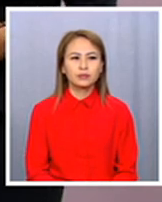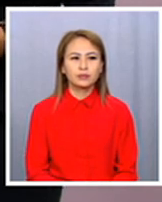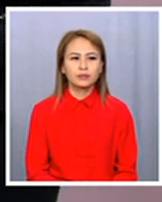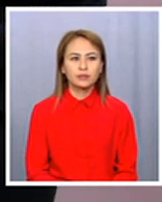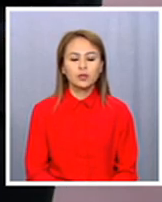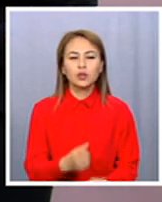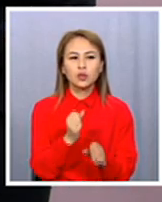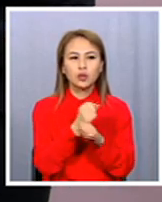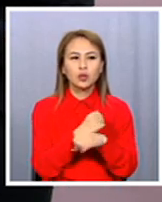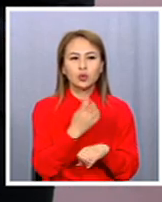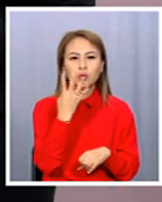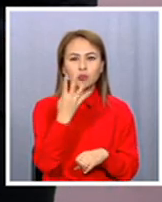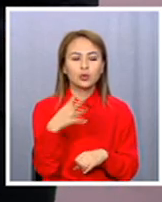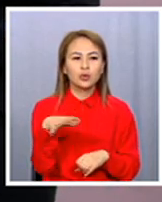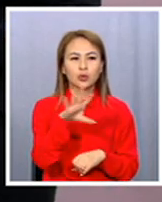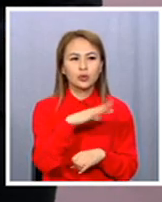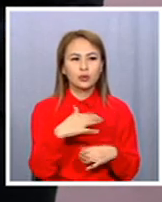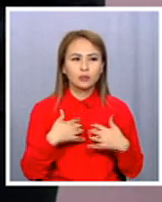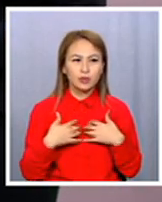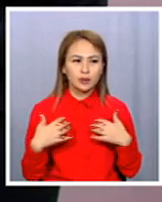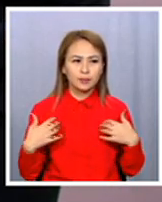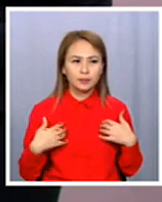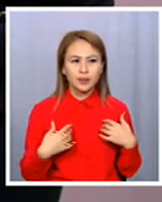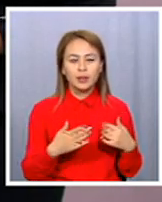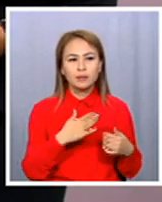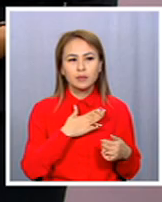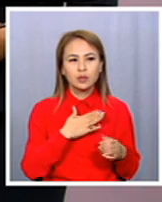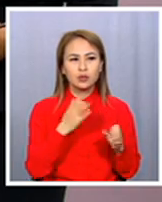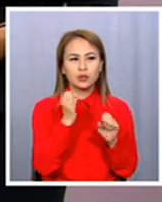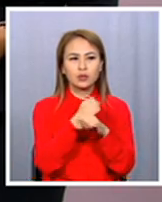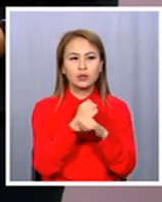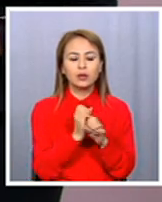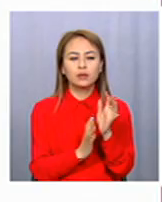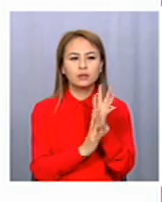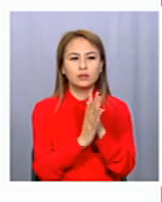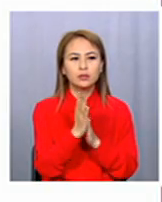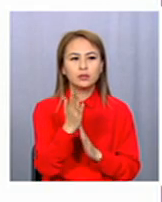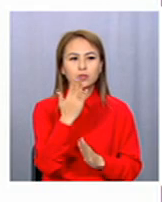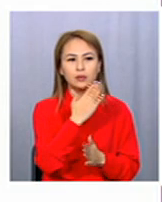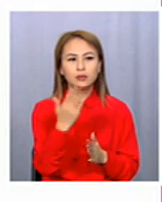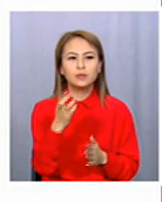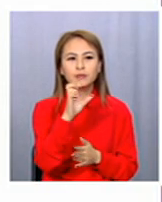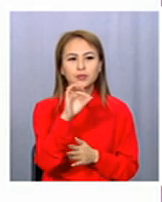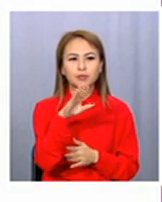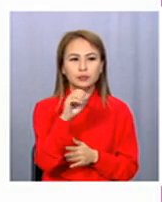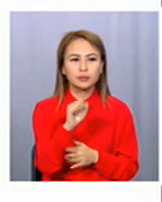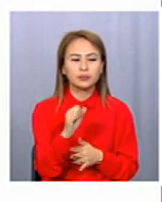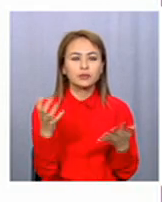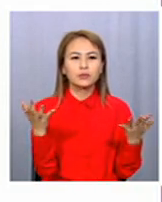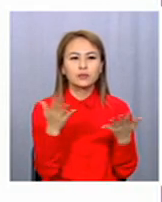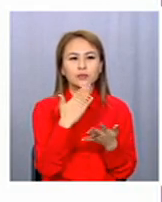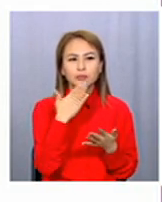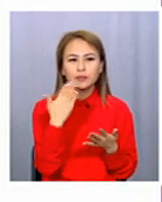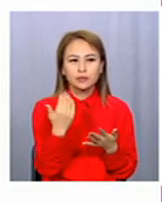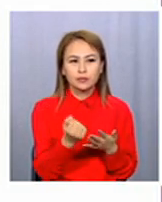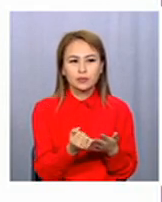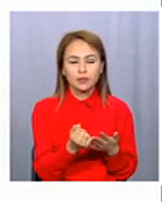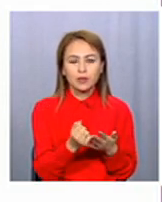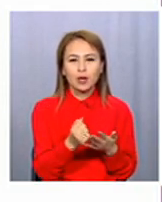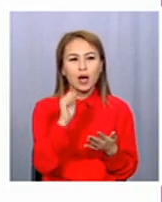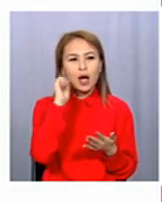Түйе төрт түліктің бірі. Біз түйе өсіреміз. Оның ботасы сондай